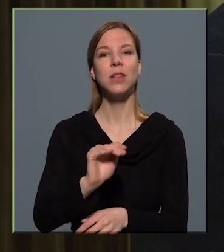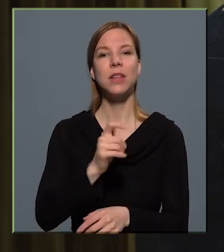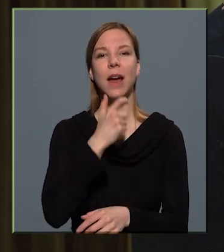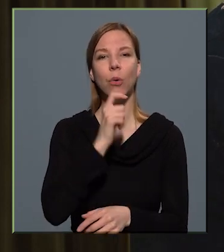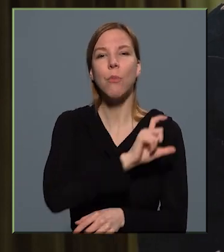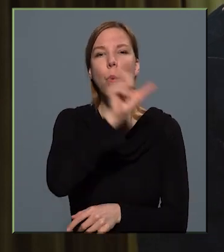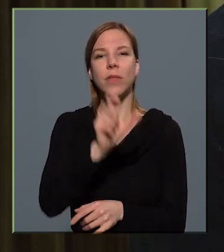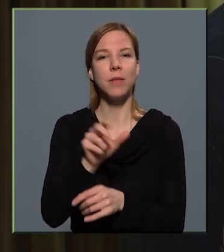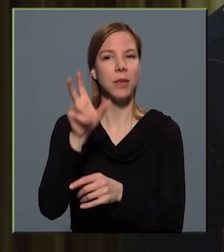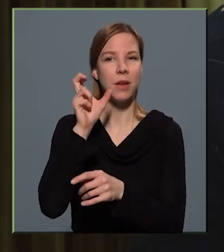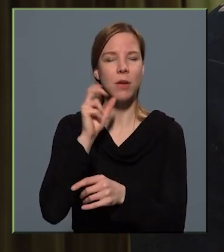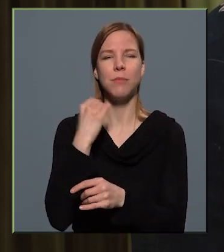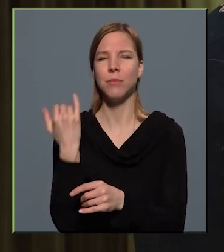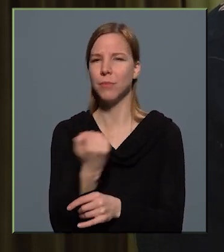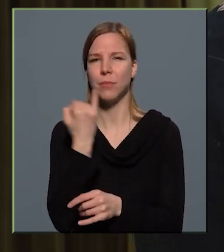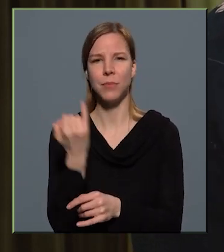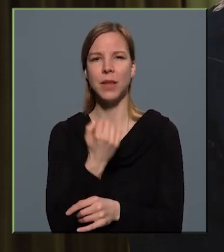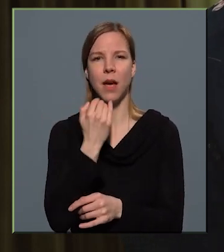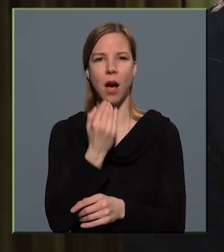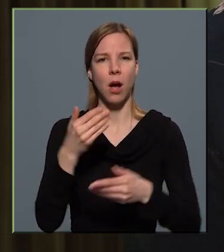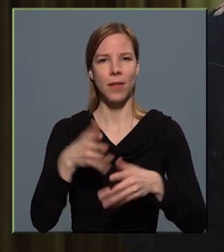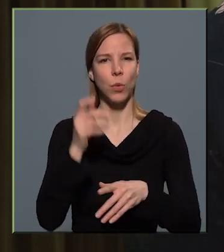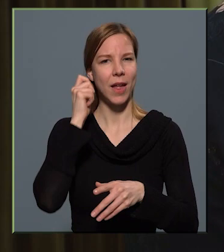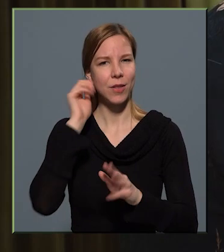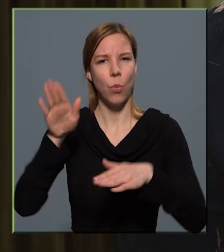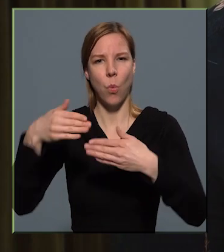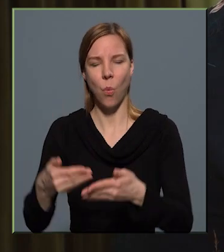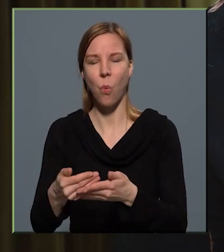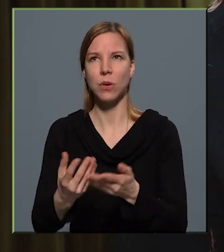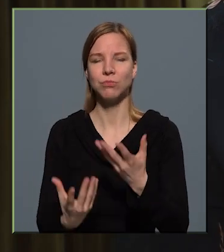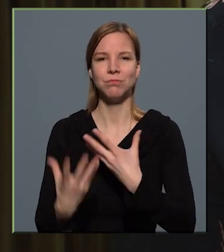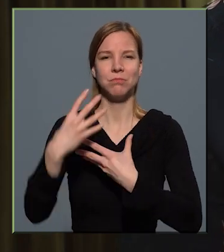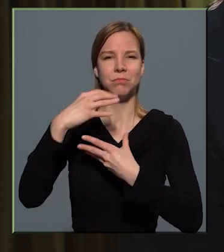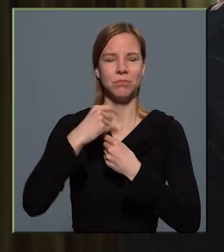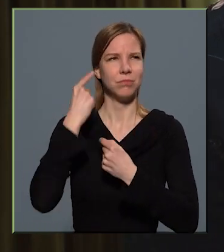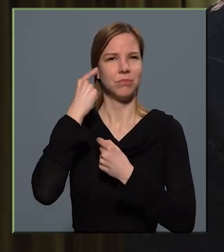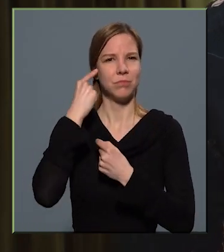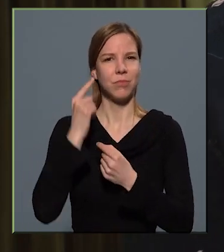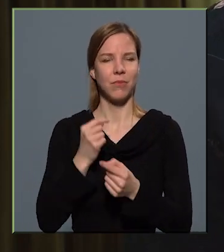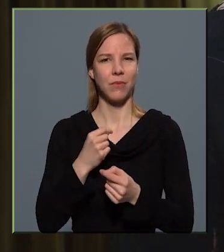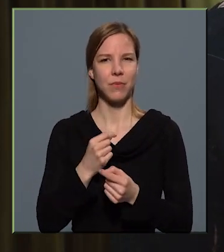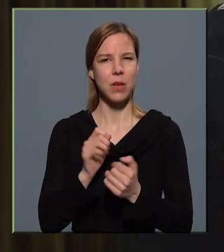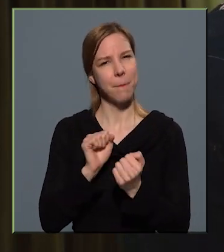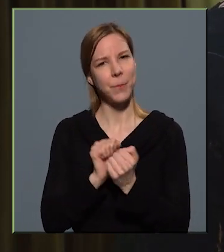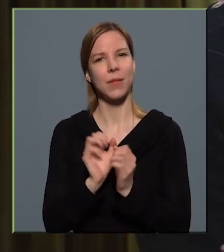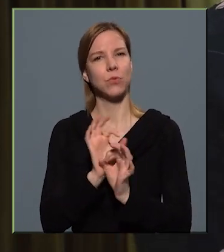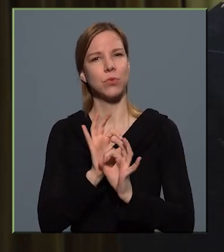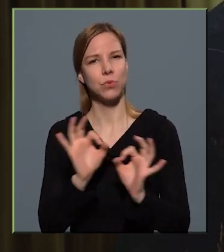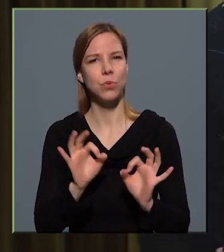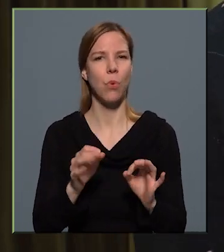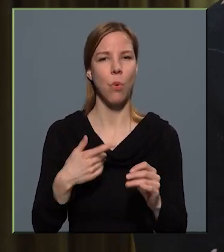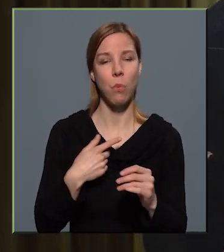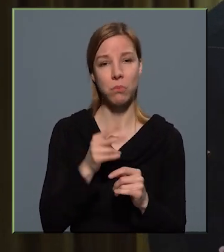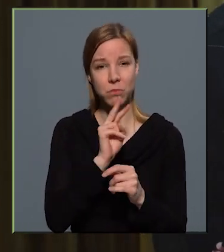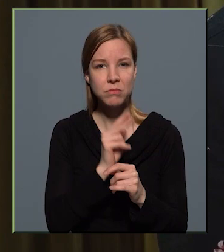mindig is azt akarta, hogy szülésznő legyen, de nem tudott az lenni, és azért bennem volt ez, hogy biztos jó, tök jó, és utána